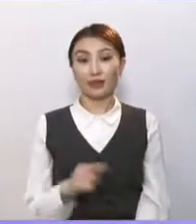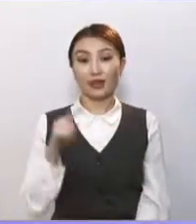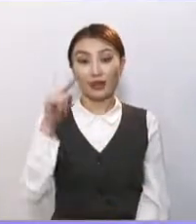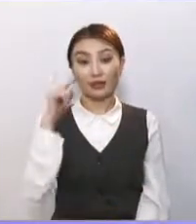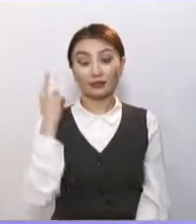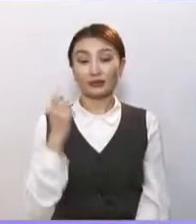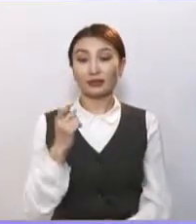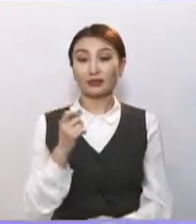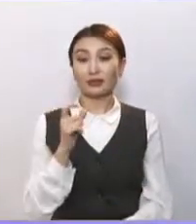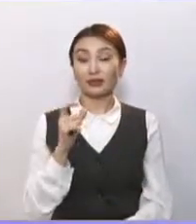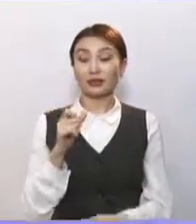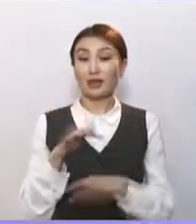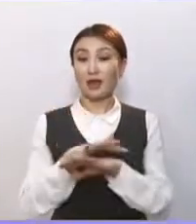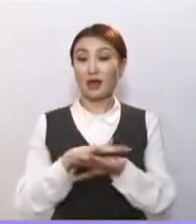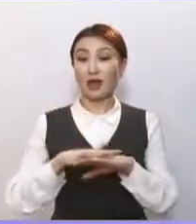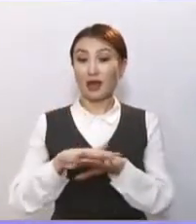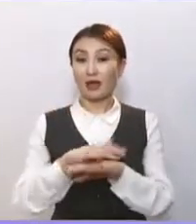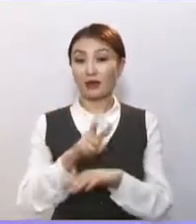Кыргыз эли.